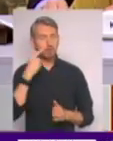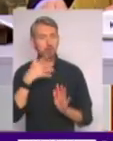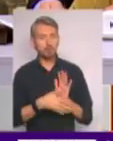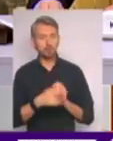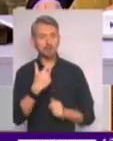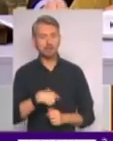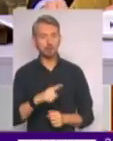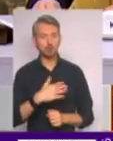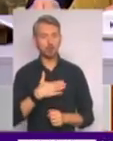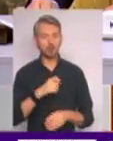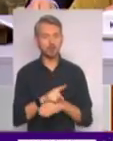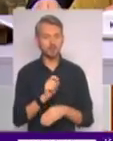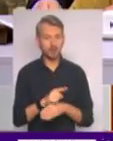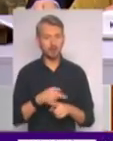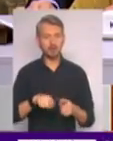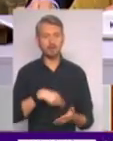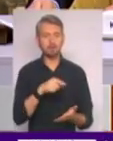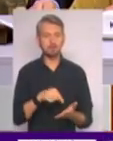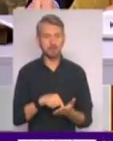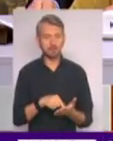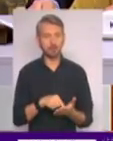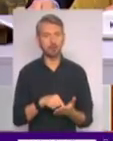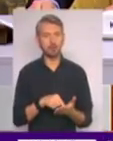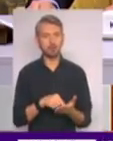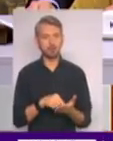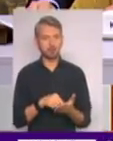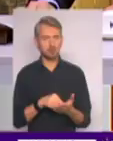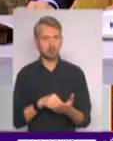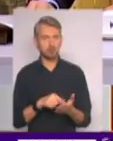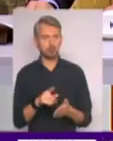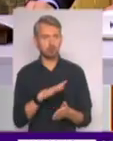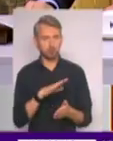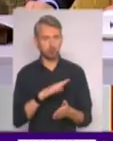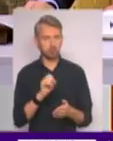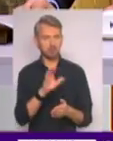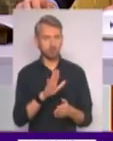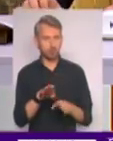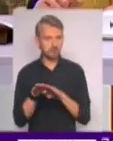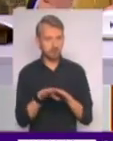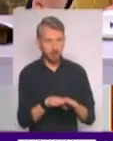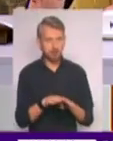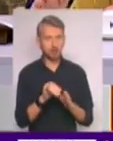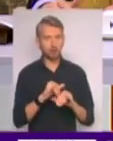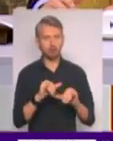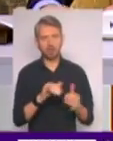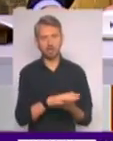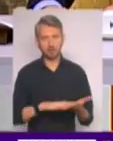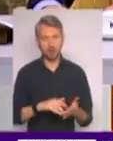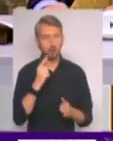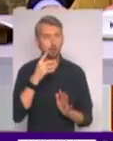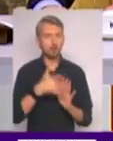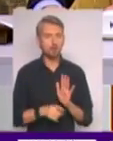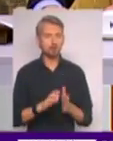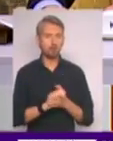що наше завдання – це місто поставити реально в стандарти європейські і розвивати далі. Звичайно, що порозуміння